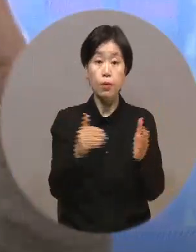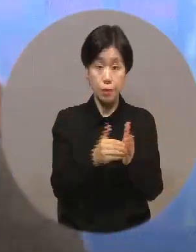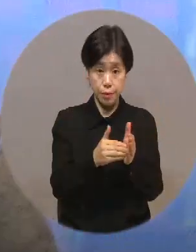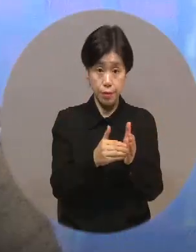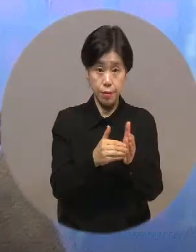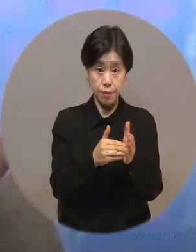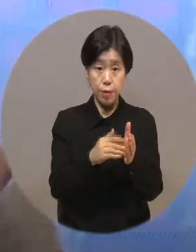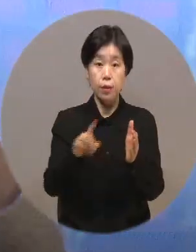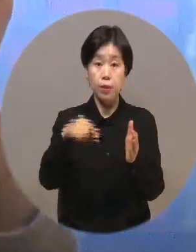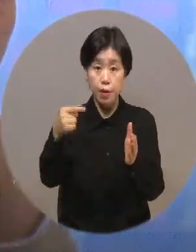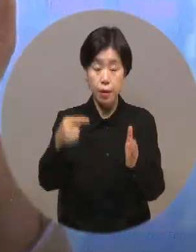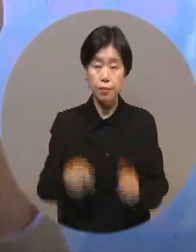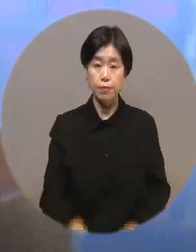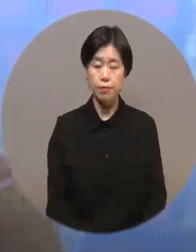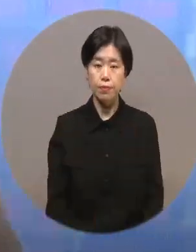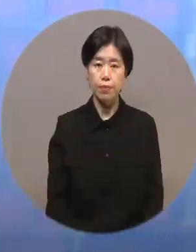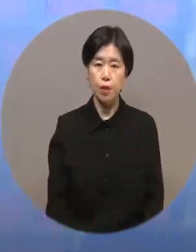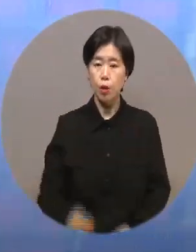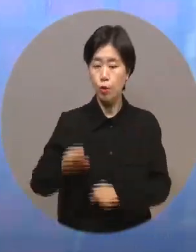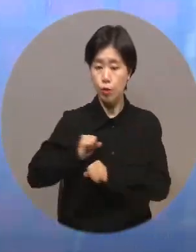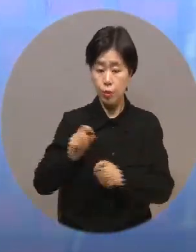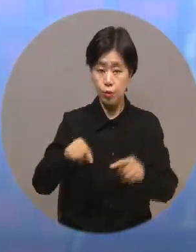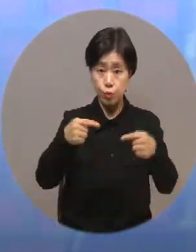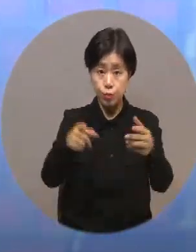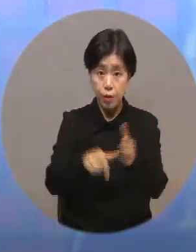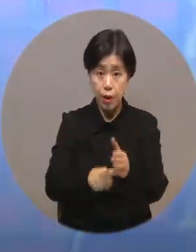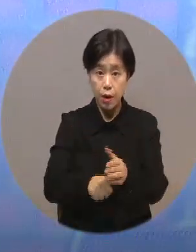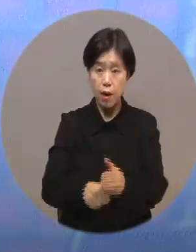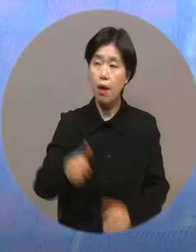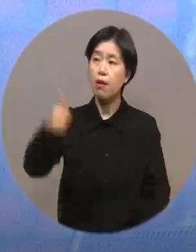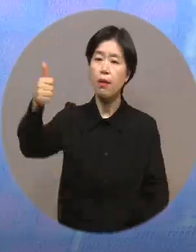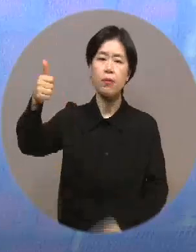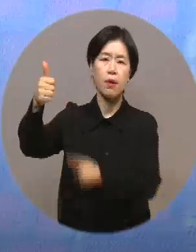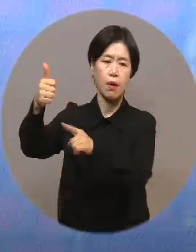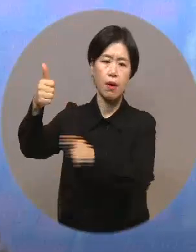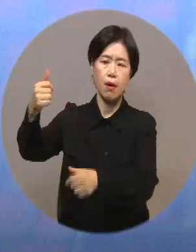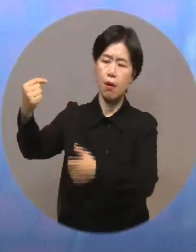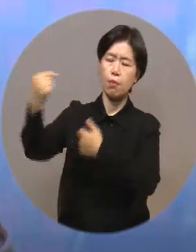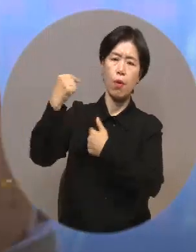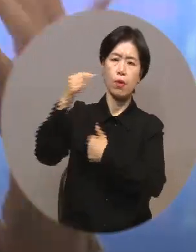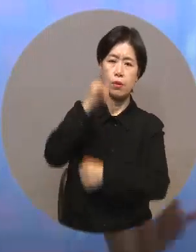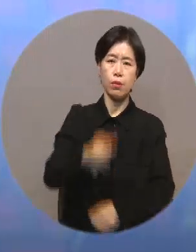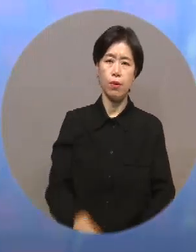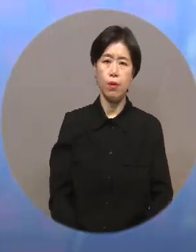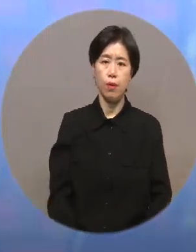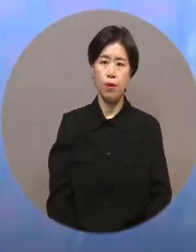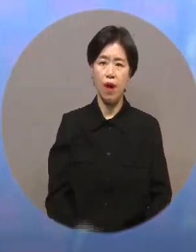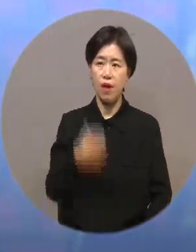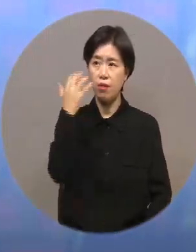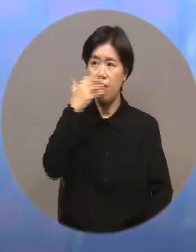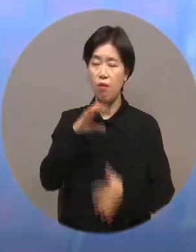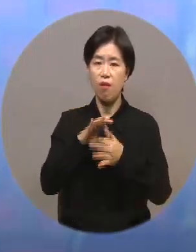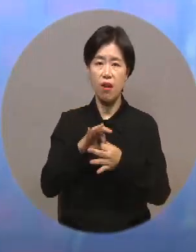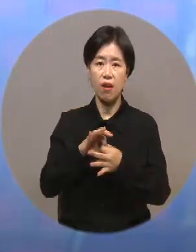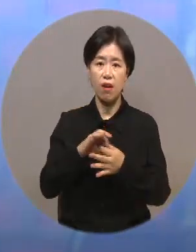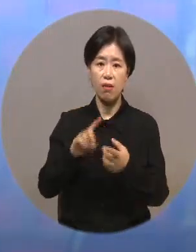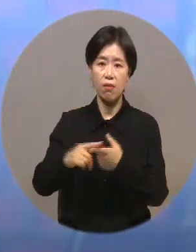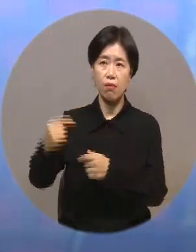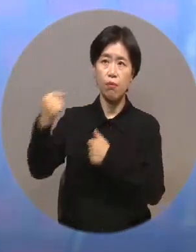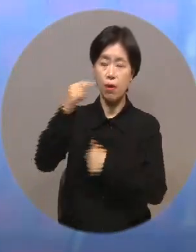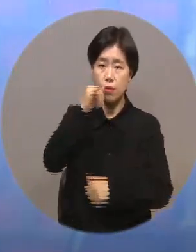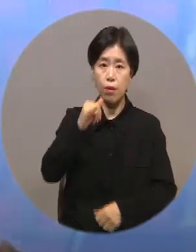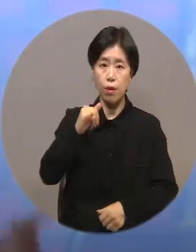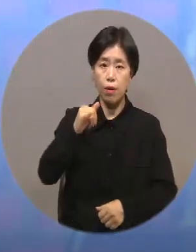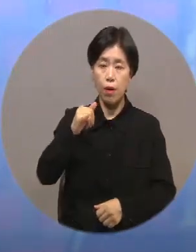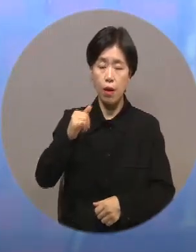이제 남자 상관에 의해서 성상납 요구가 들어옵니다. 그러면 그걸 들어주면 덜 힘든 대로